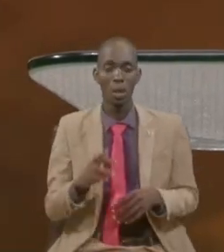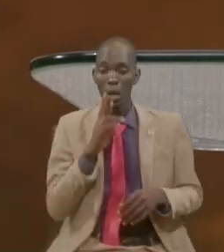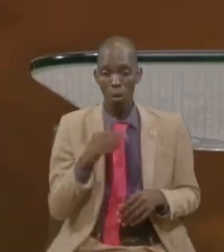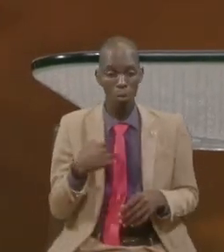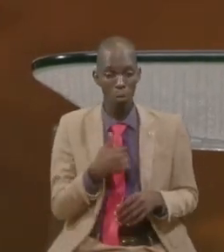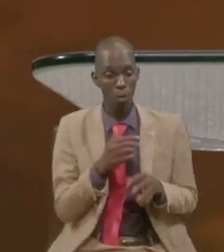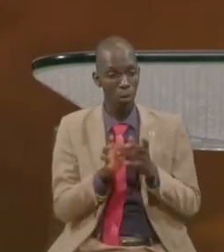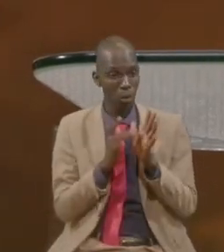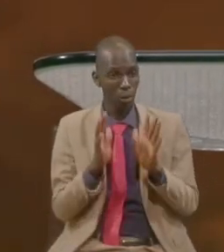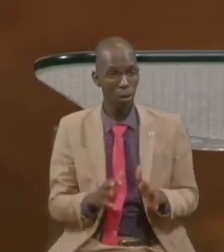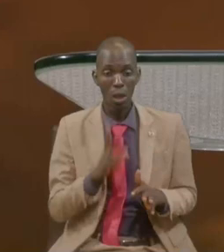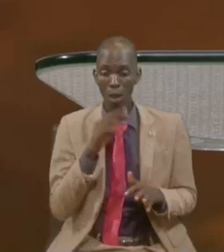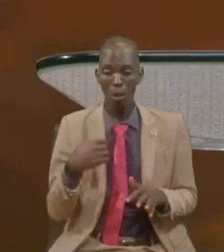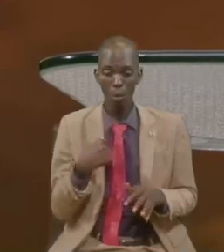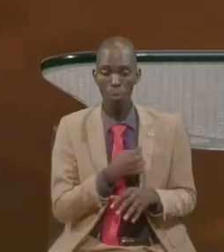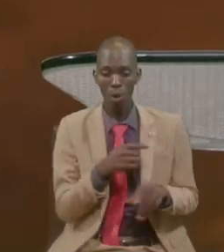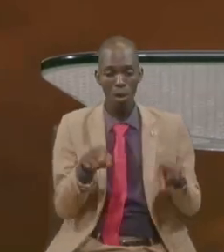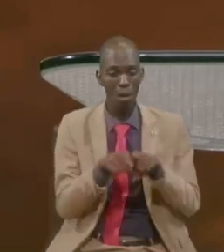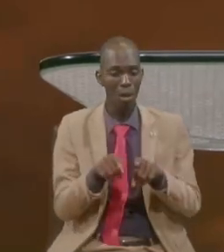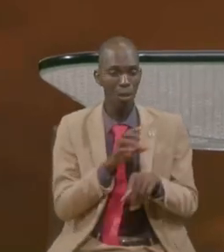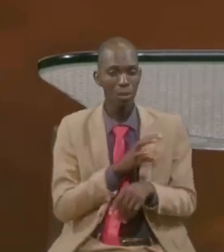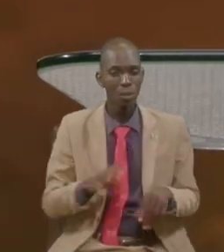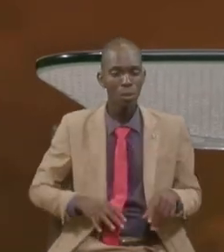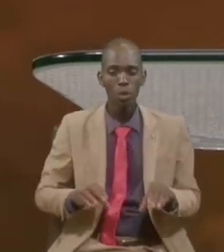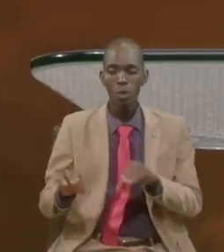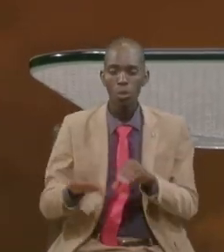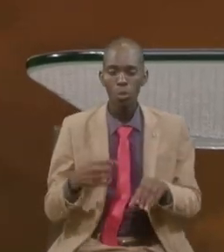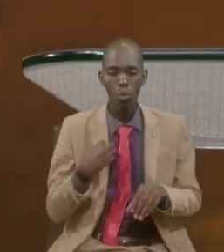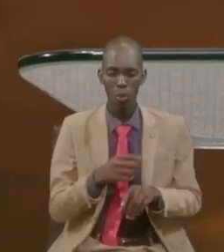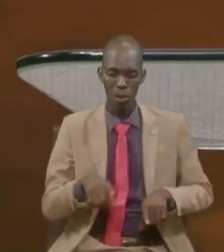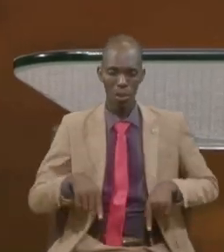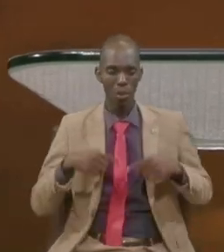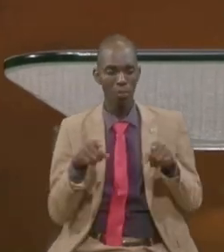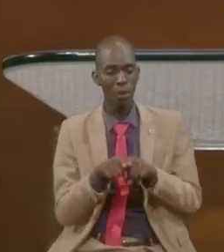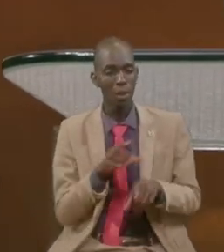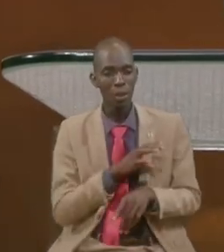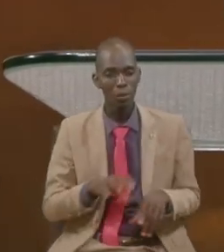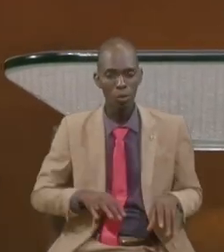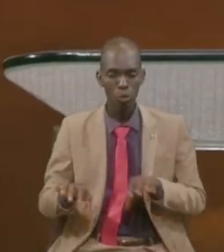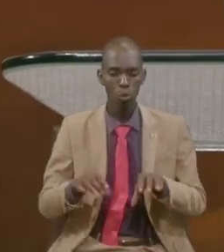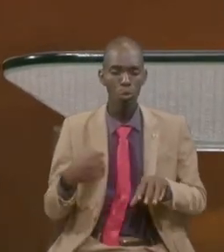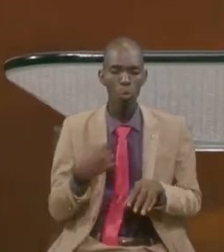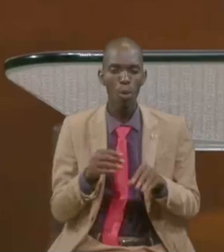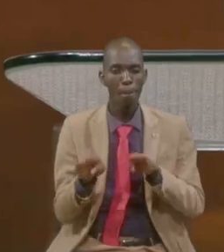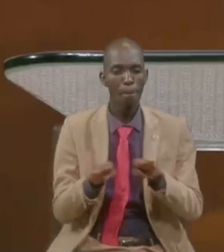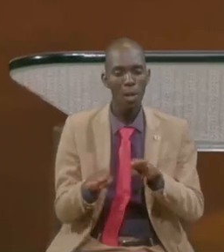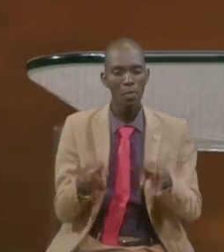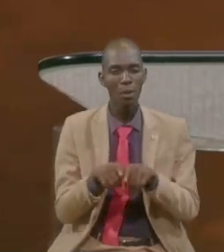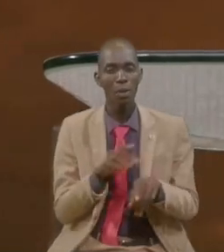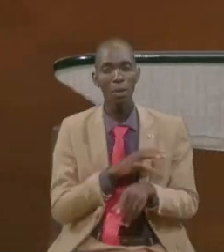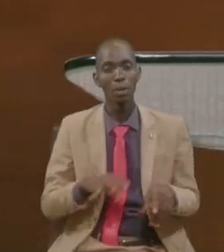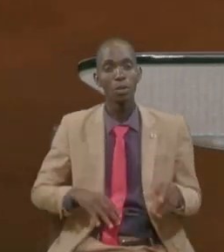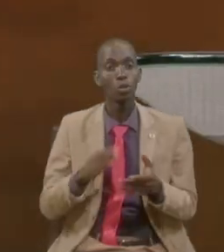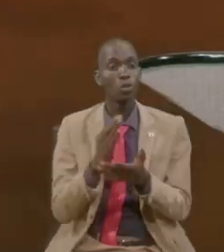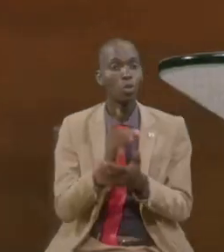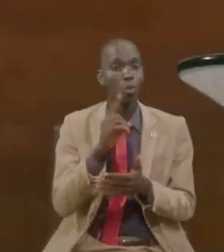chrétiens, sommes-nous chrétiens? Est-ce que nous ressemblons à Christ? Est-ce qu'on vit de cette manière? Est-ce qu'on se